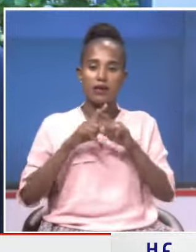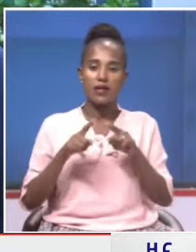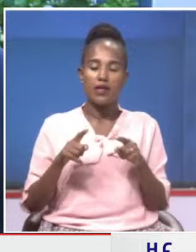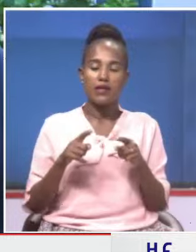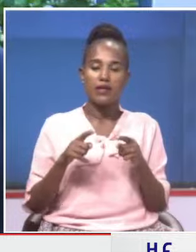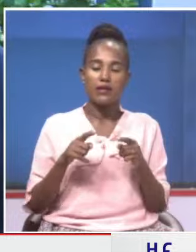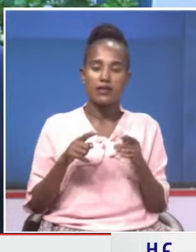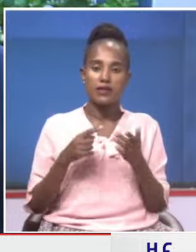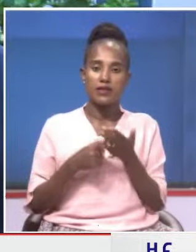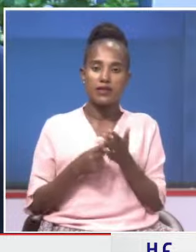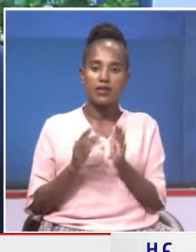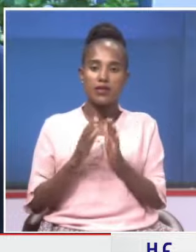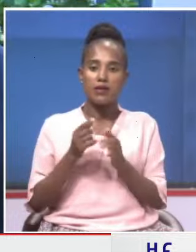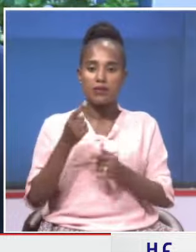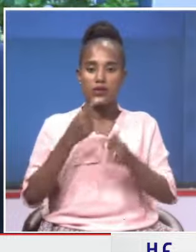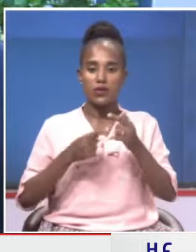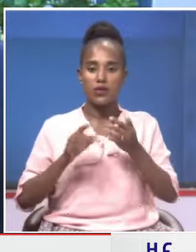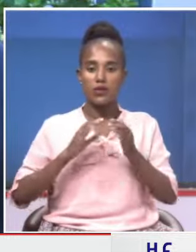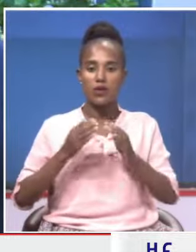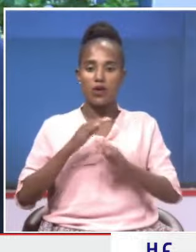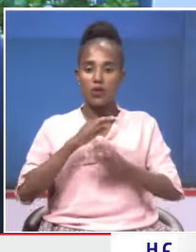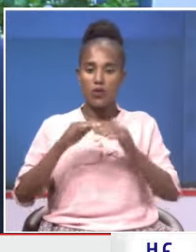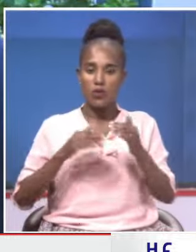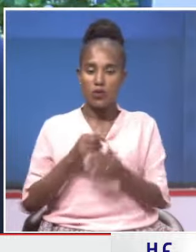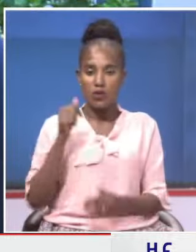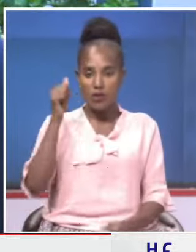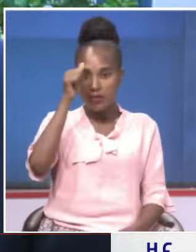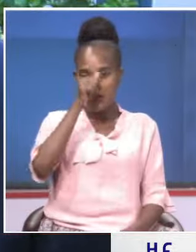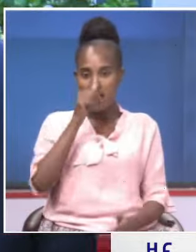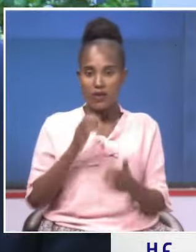ከዚህ ከመጻኢ ሁኔታ ሁሉ የኢትዮጵያ